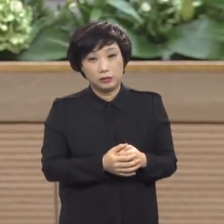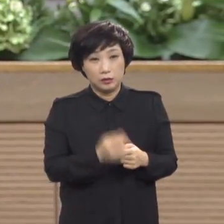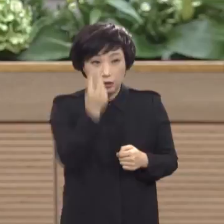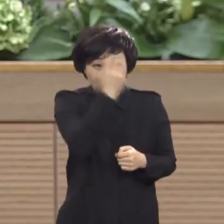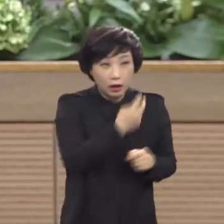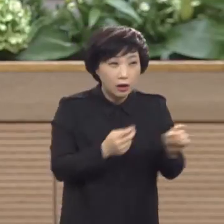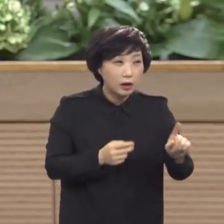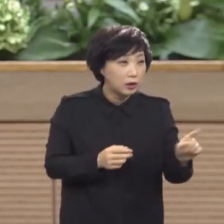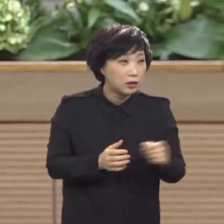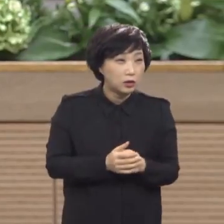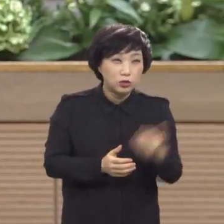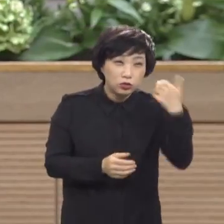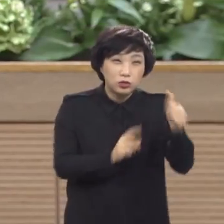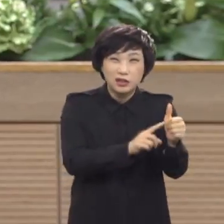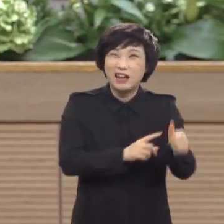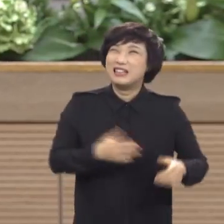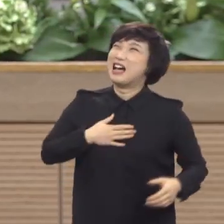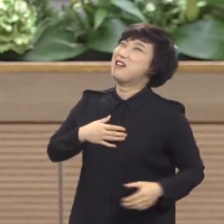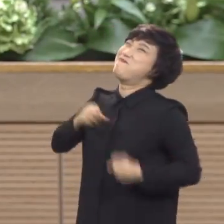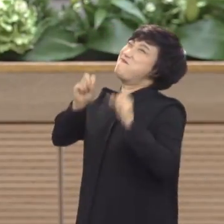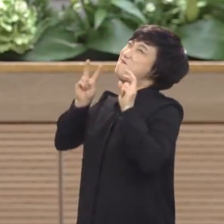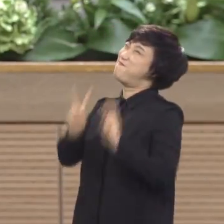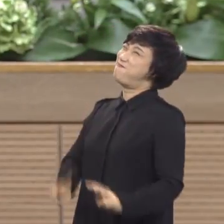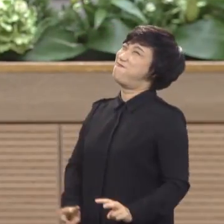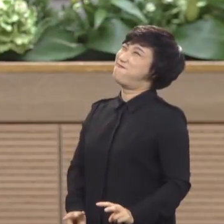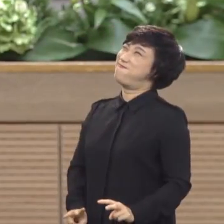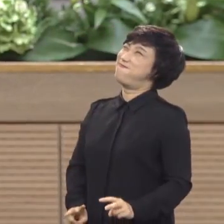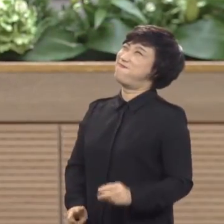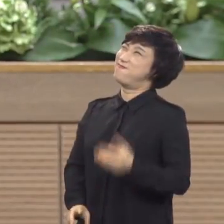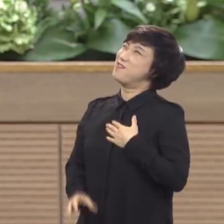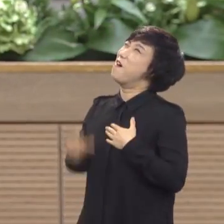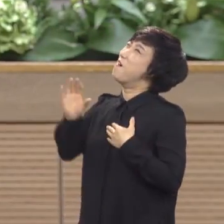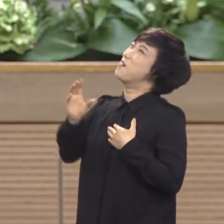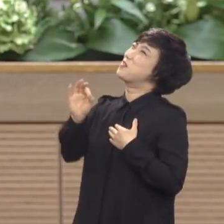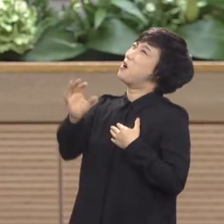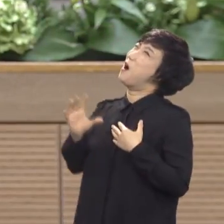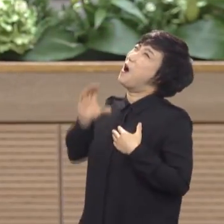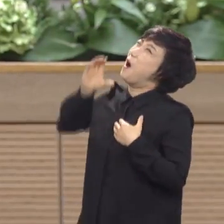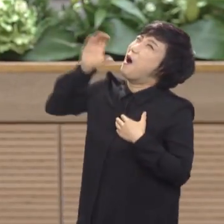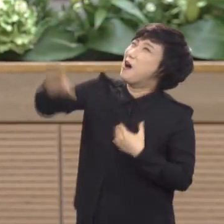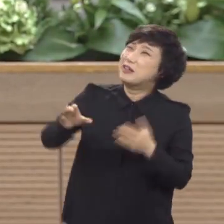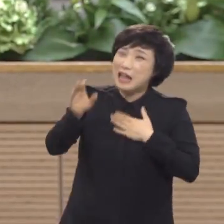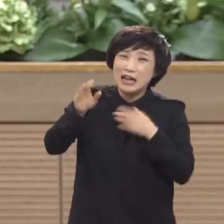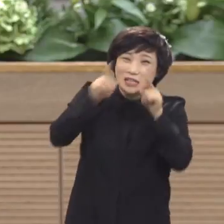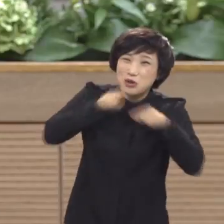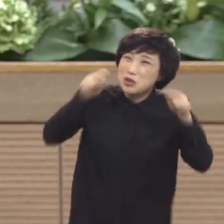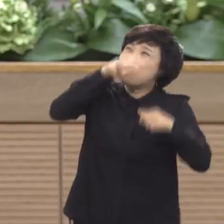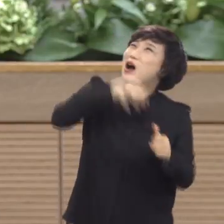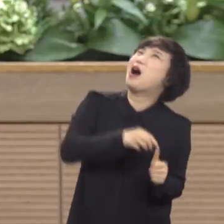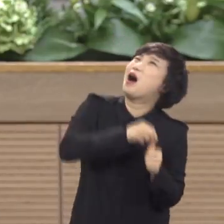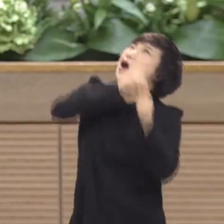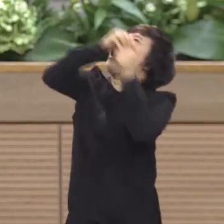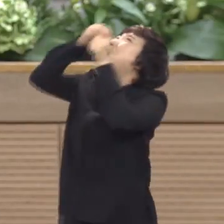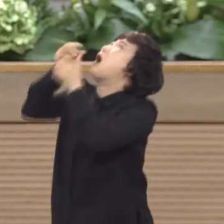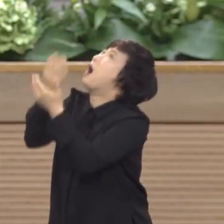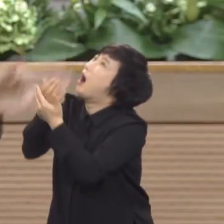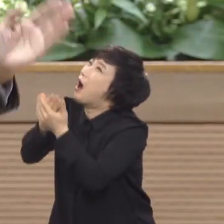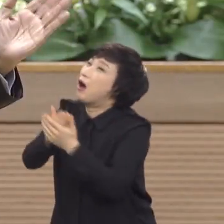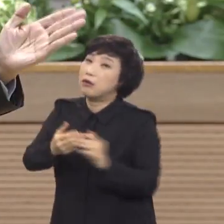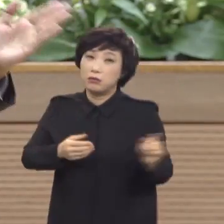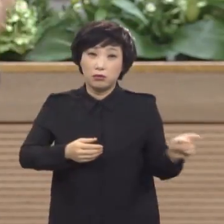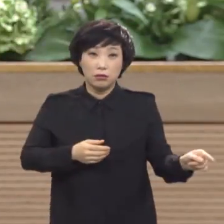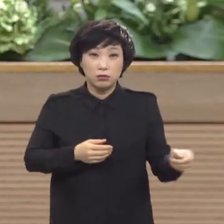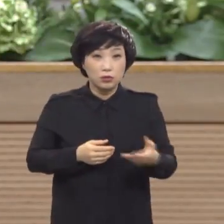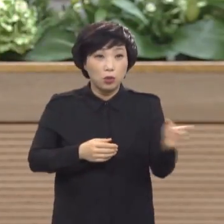내가 돈이 많은데 내가 돈 좀 줄 테니 나를 지옥에서 건져줄 수 없느냐?